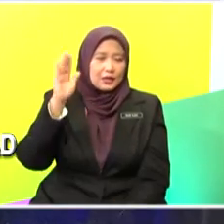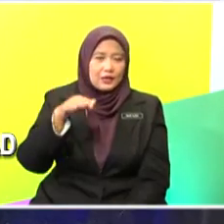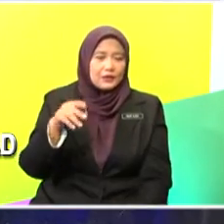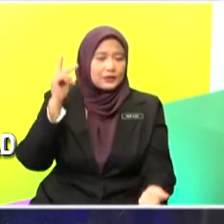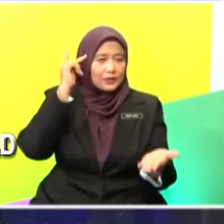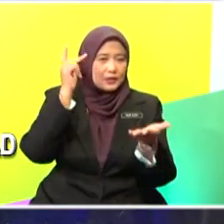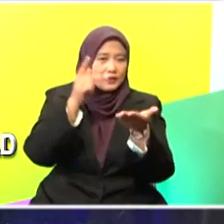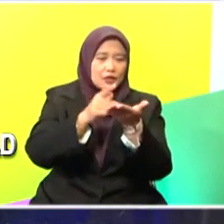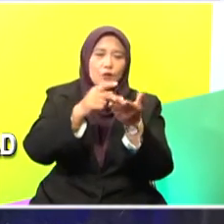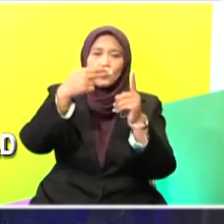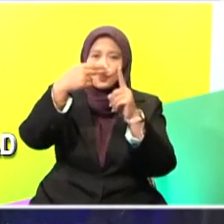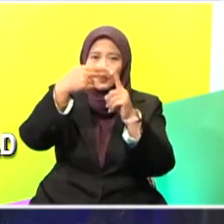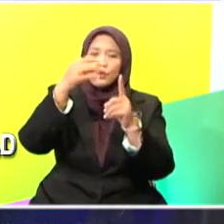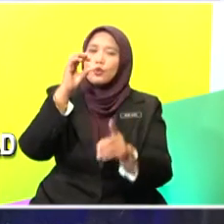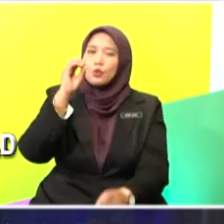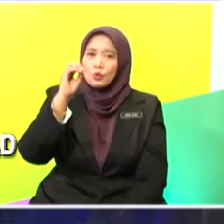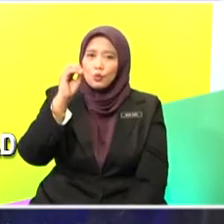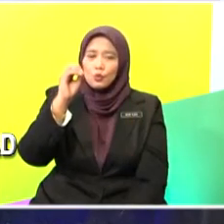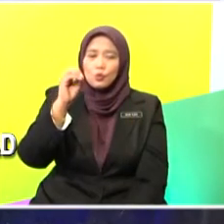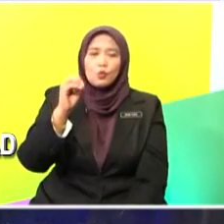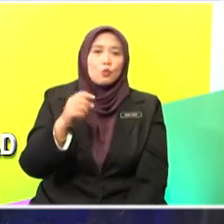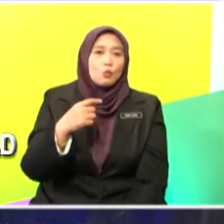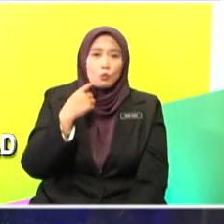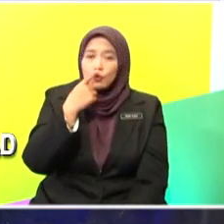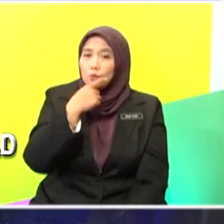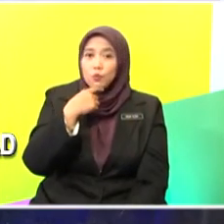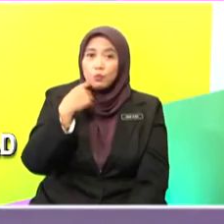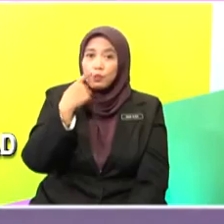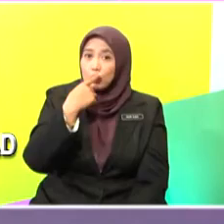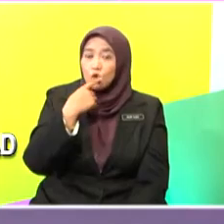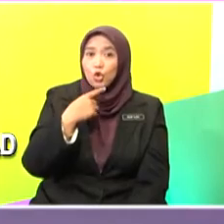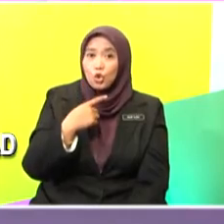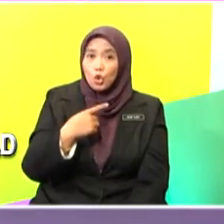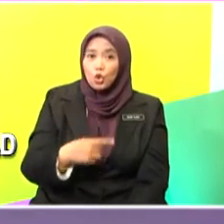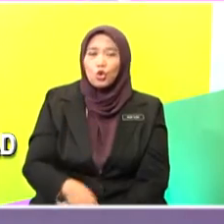O. Bulatkan mulut O.